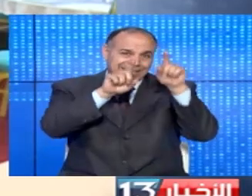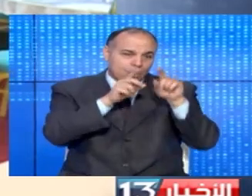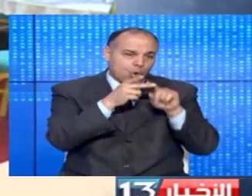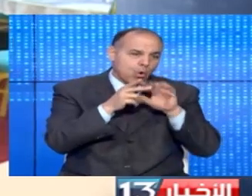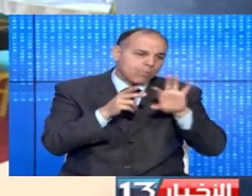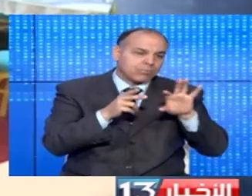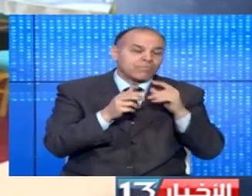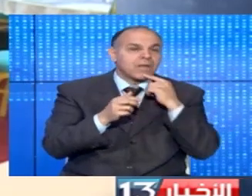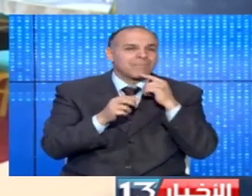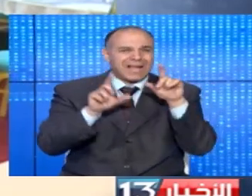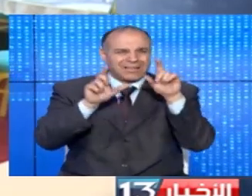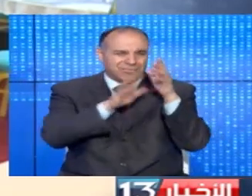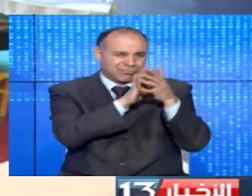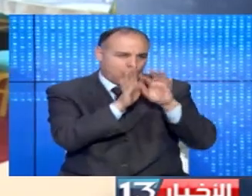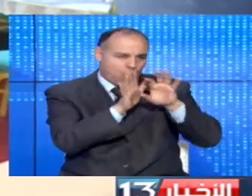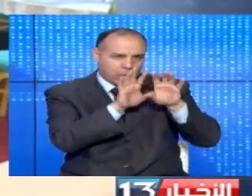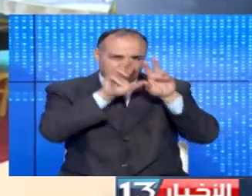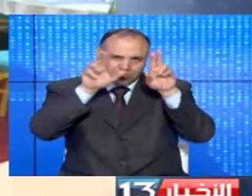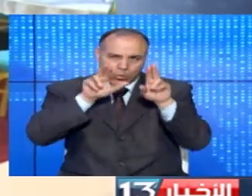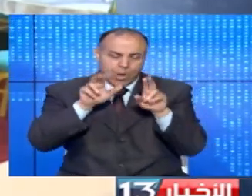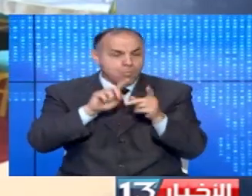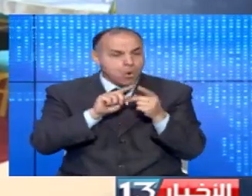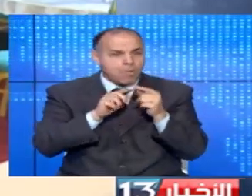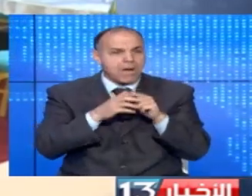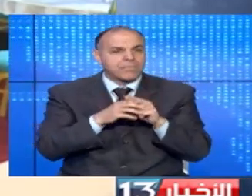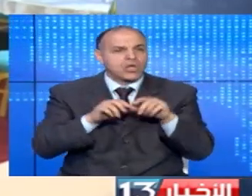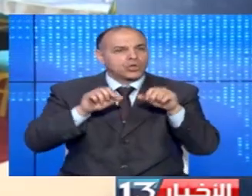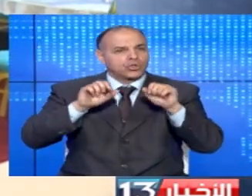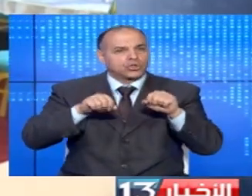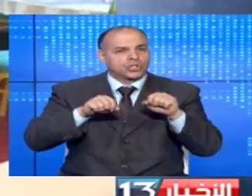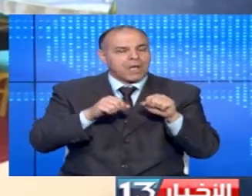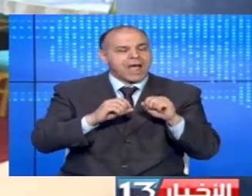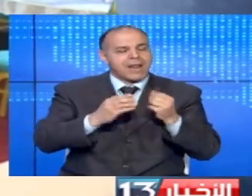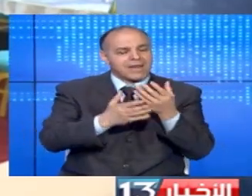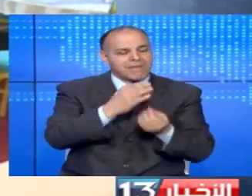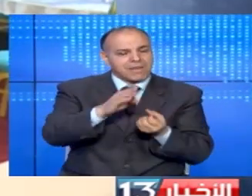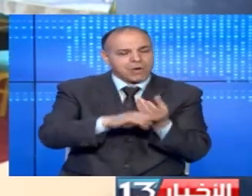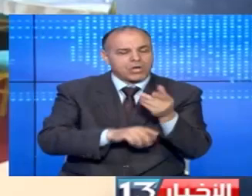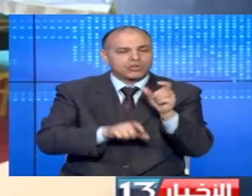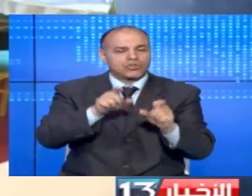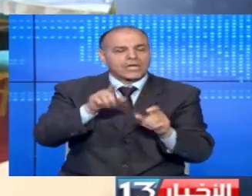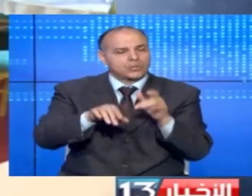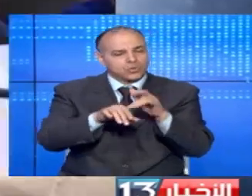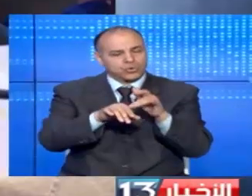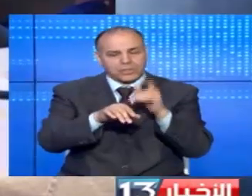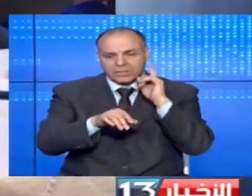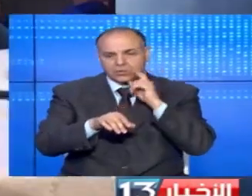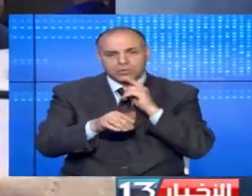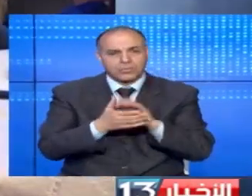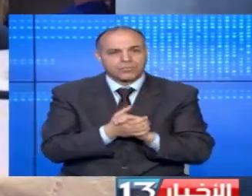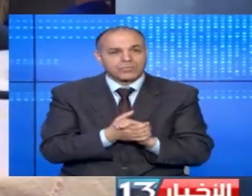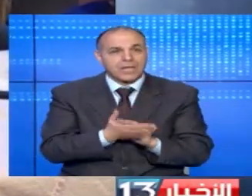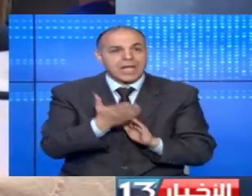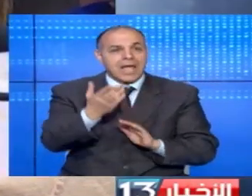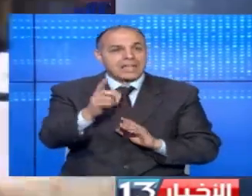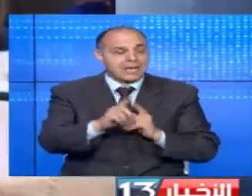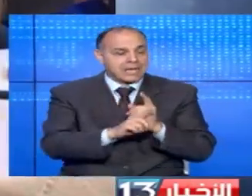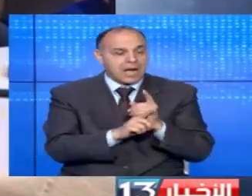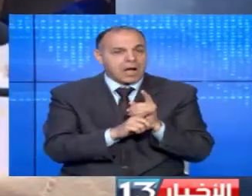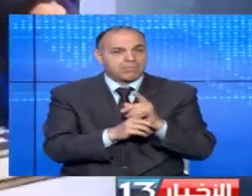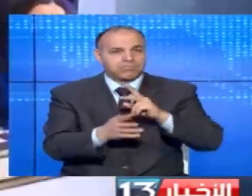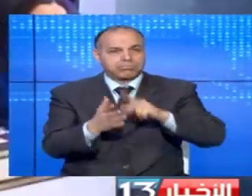من مع الاخر اللي تسمح النفاذ المعلومه بالنسبه للاشخاص ذوي الاعاقه السمعيه خلال هذا اللقاء